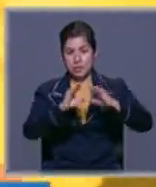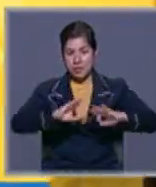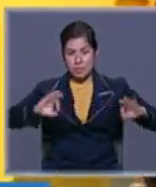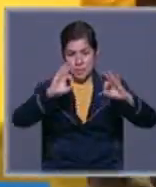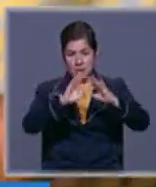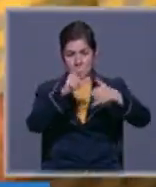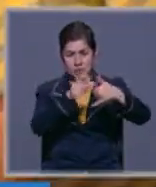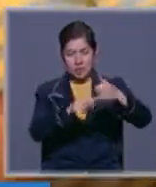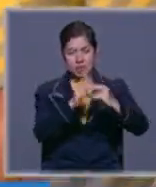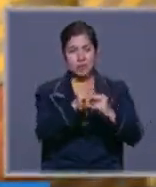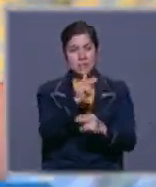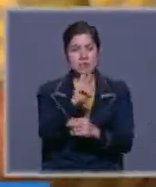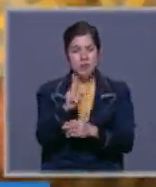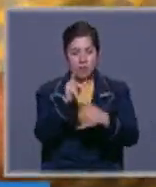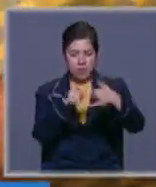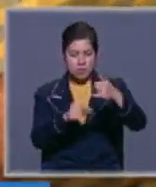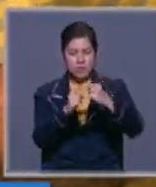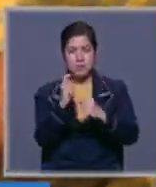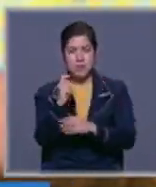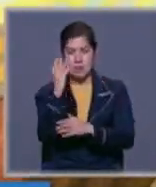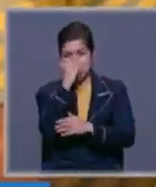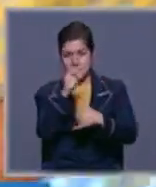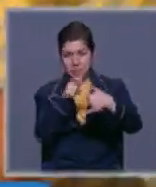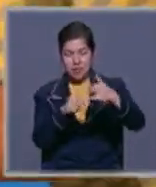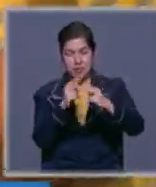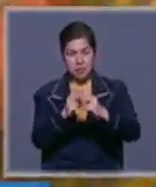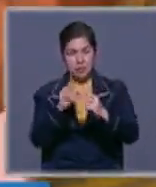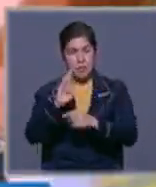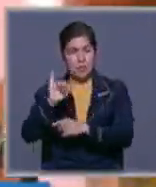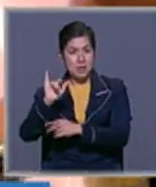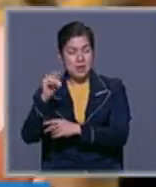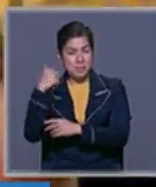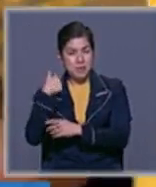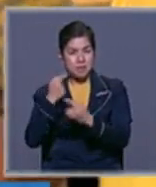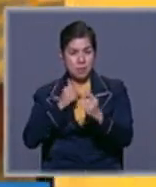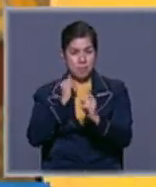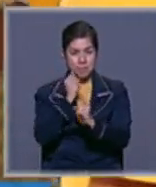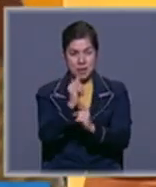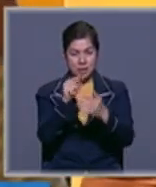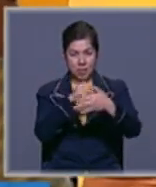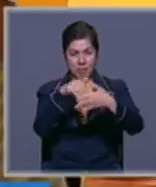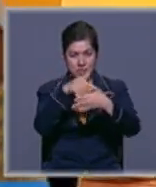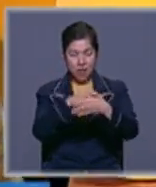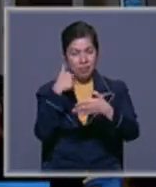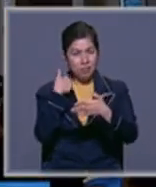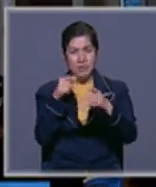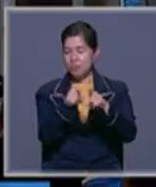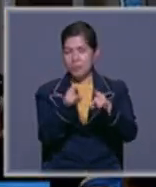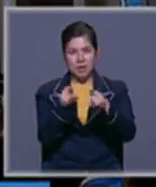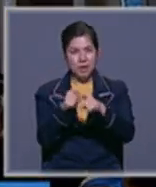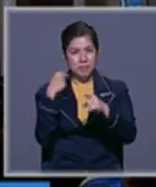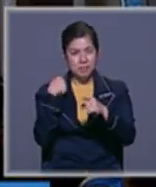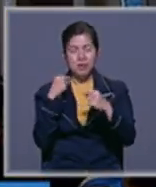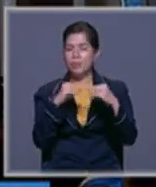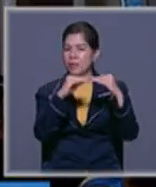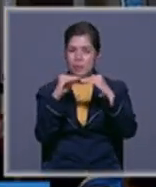รคุณอภิสิทธิ์คุณบัญญัตินั้นตรงไปกาคะแนนใช้สิทธิ์ในฐานะสมาชิกพรรคเท่ากับสมาชิกพรรคและเท่ากับส.ส.ค